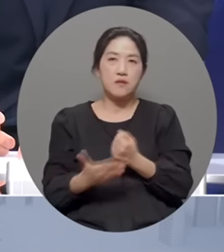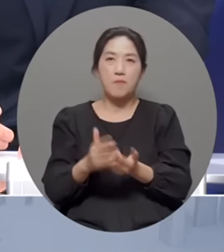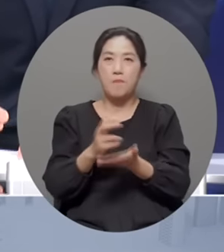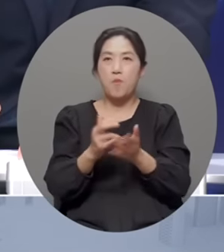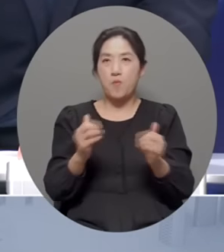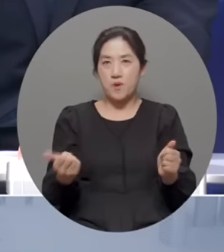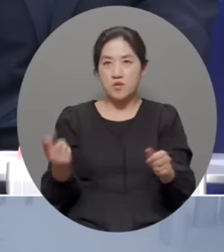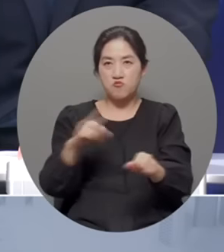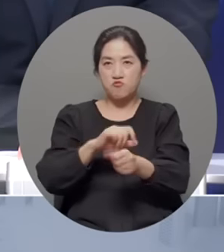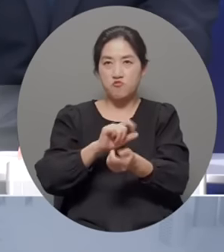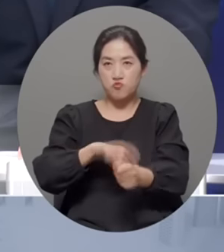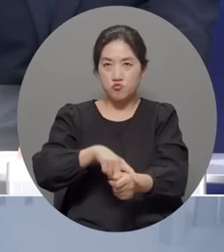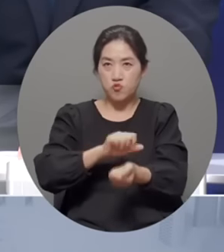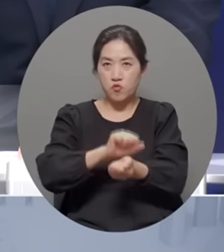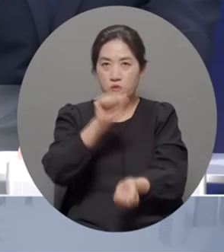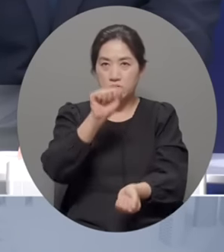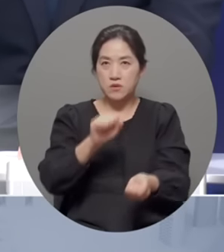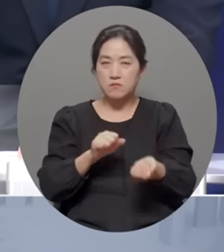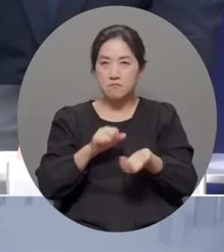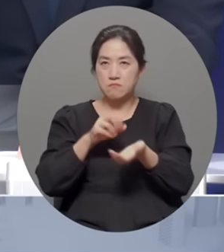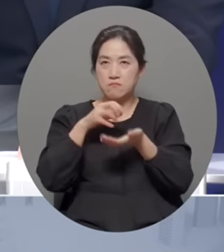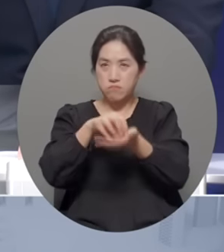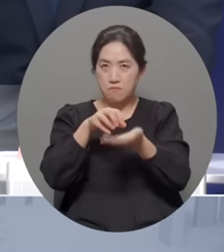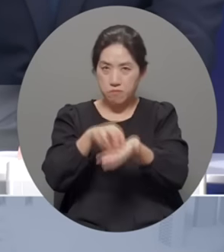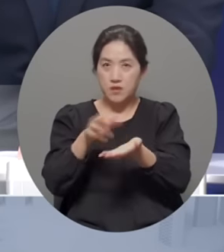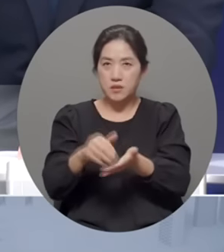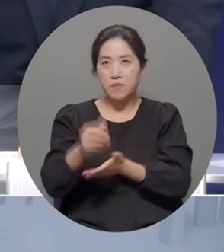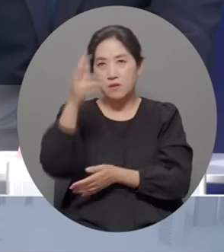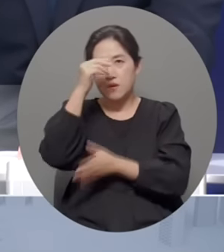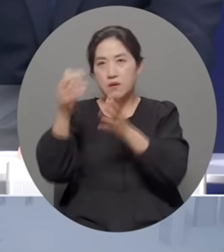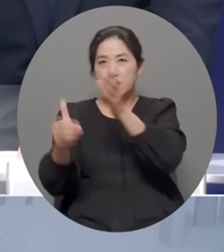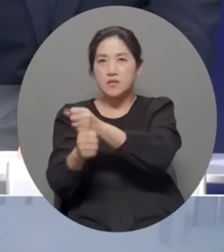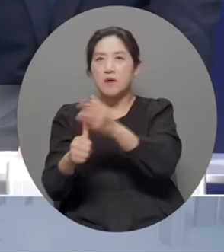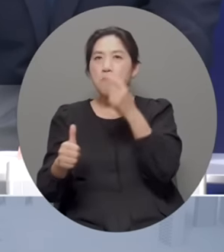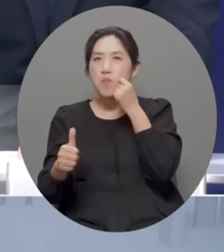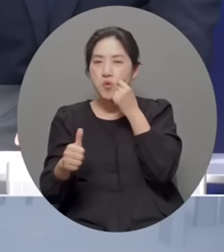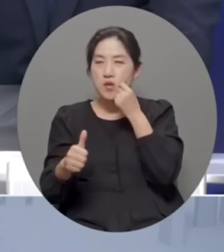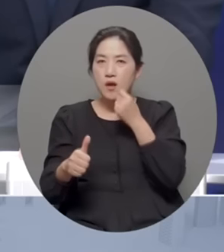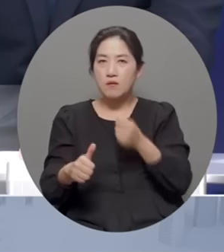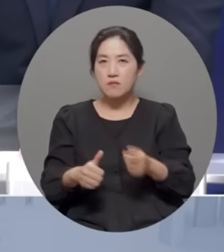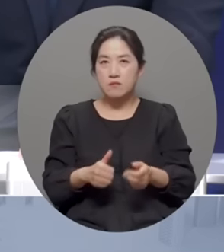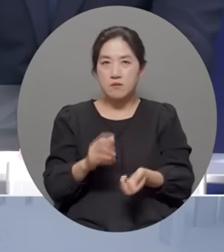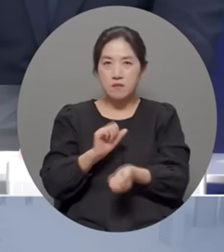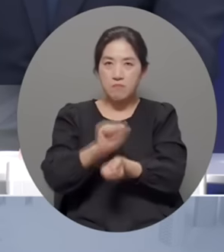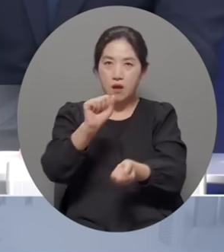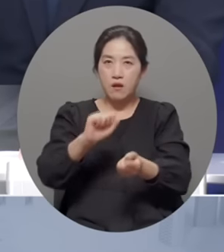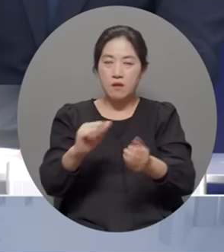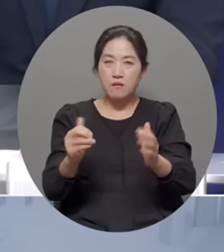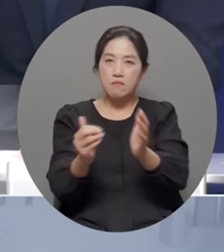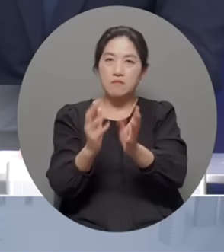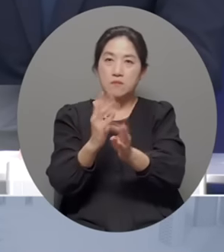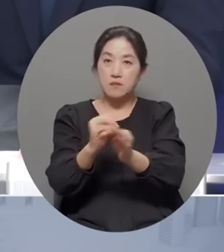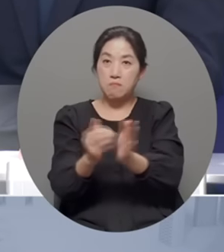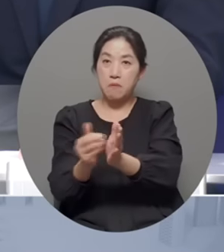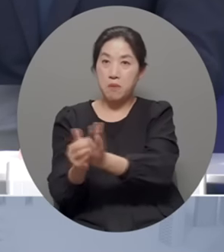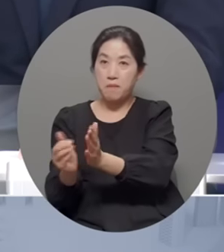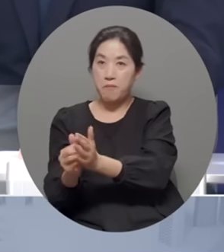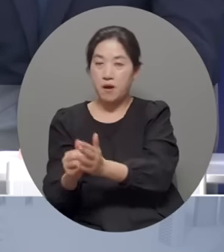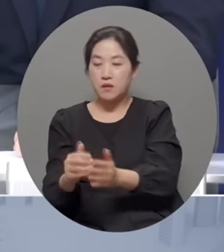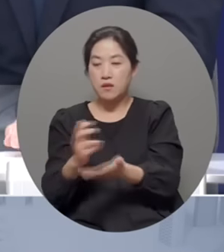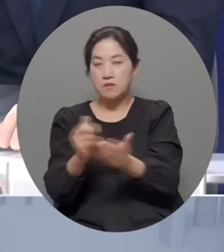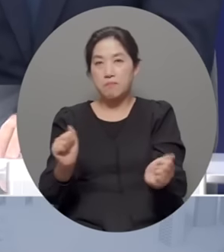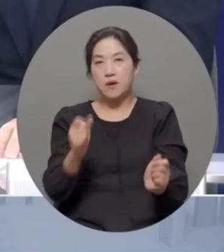법원이 구속영장까지 여러 차례 발부했는데 경찰이 잡지 못한 채 영장 기간이 만료됐고요. 그러는 사이 재판이